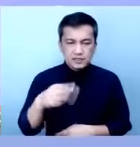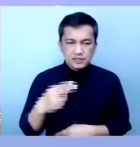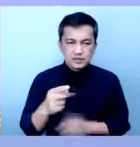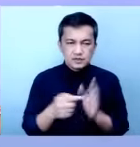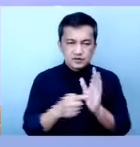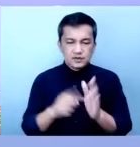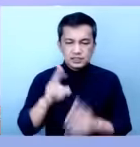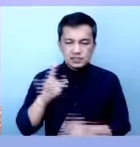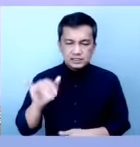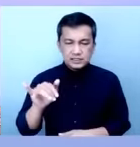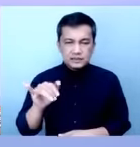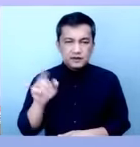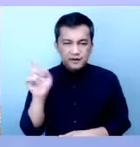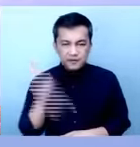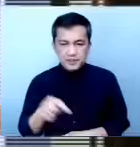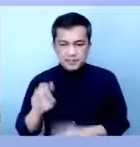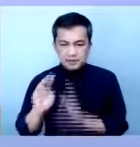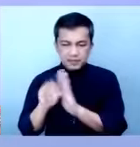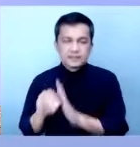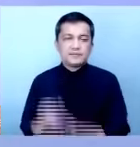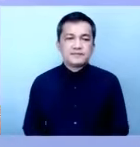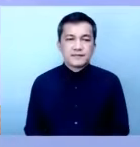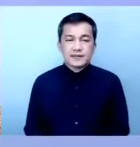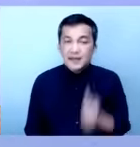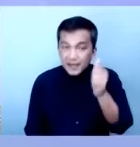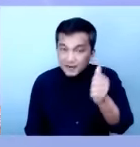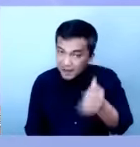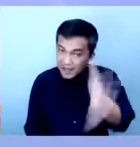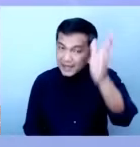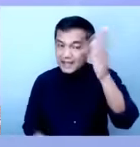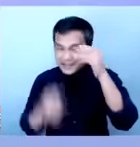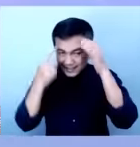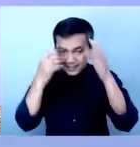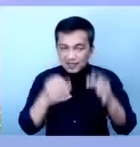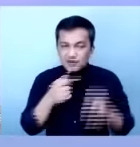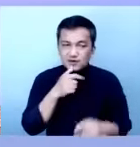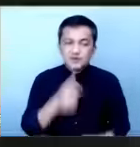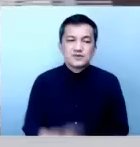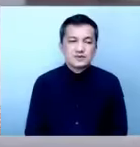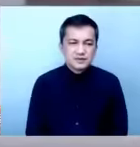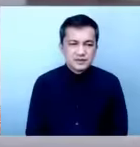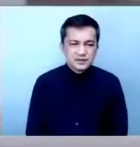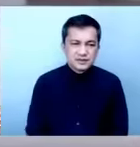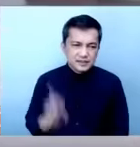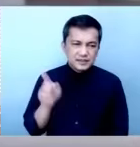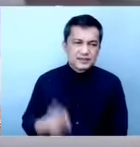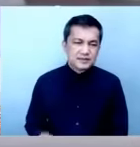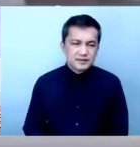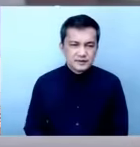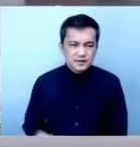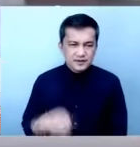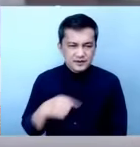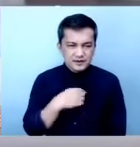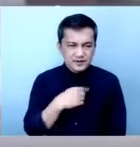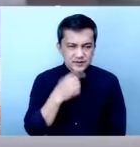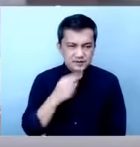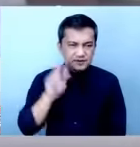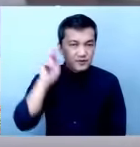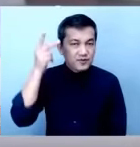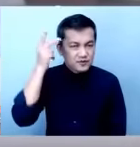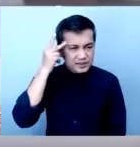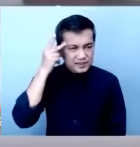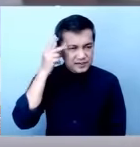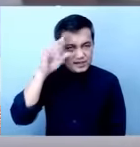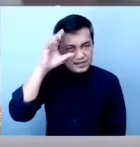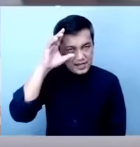for Minute. Kayo na po ang bahalang humusga kung sino talaga. Yan. Pag sinabi nating politiko, lalaki